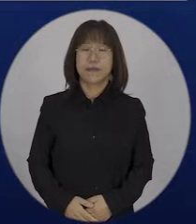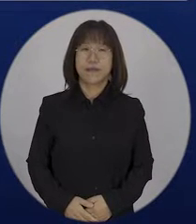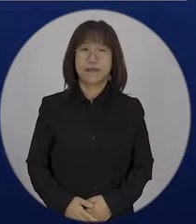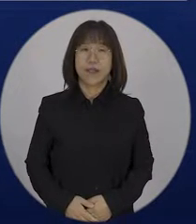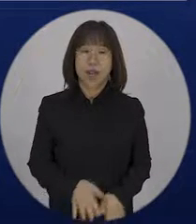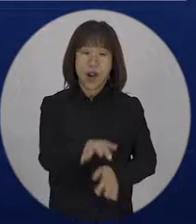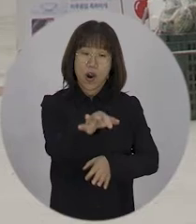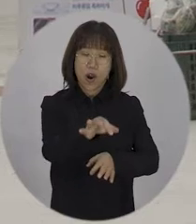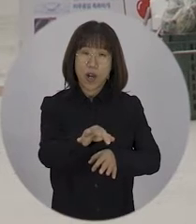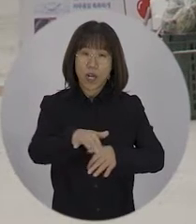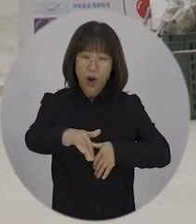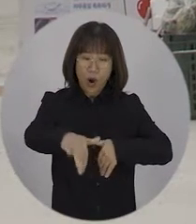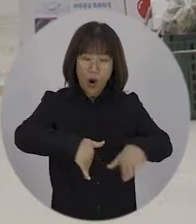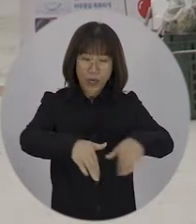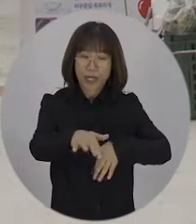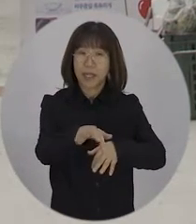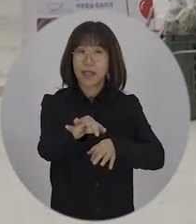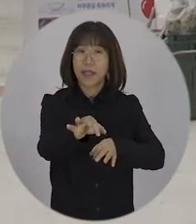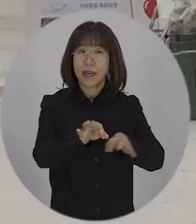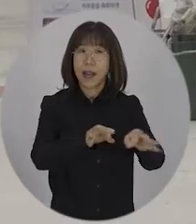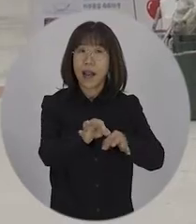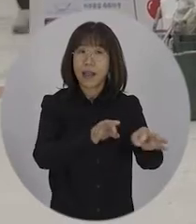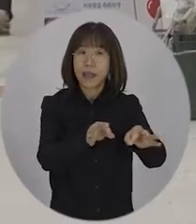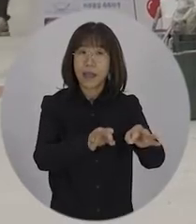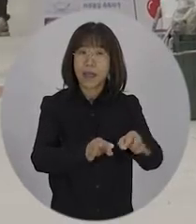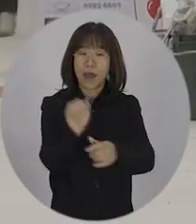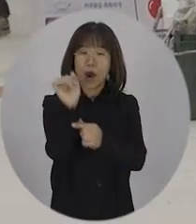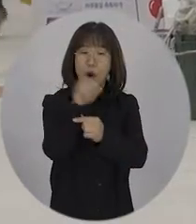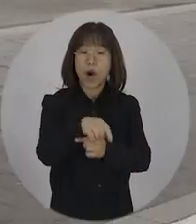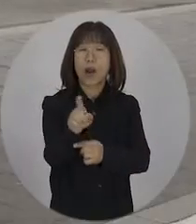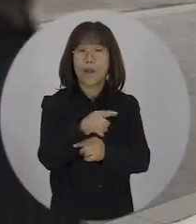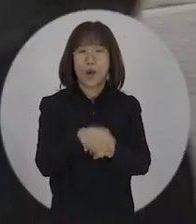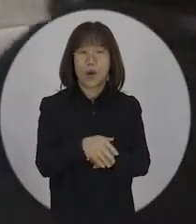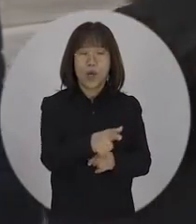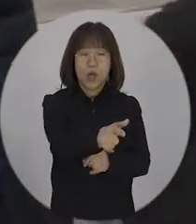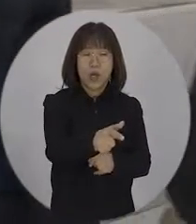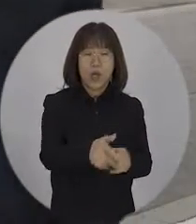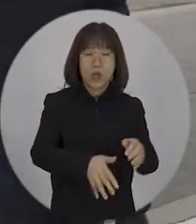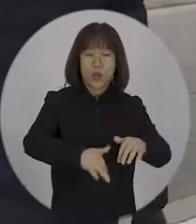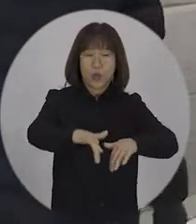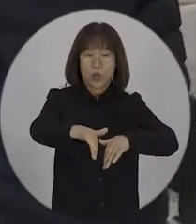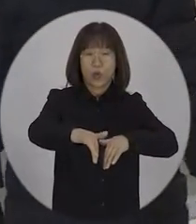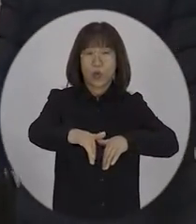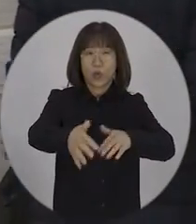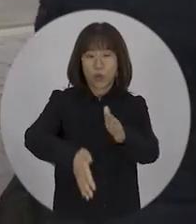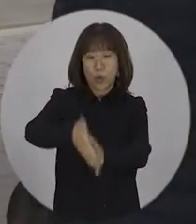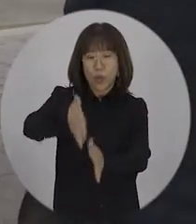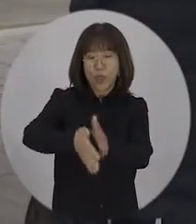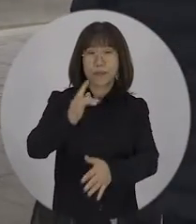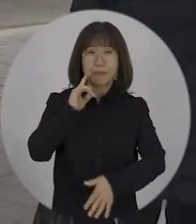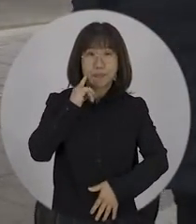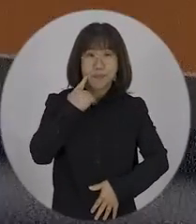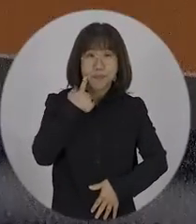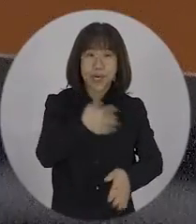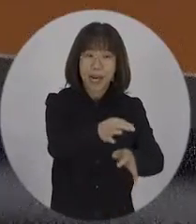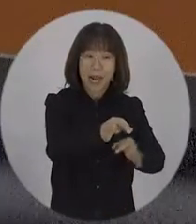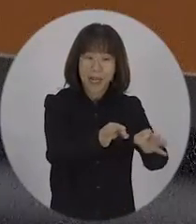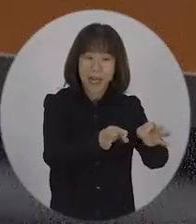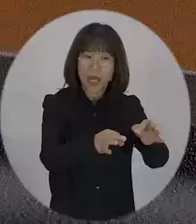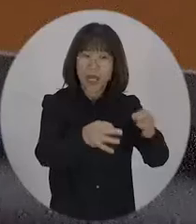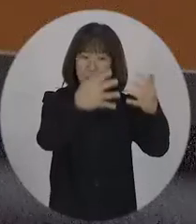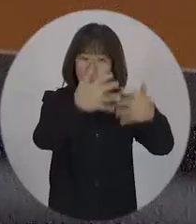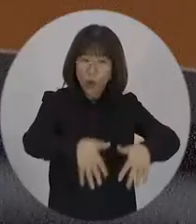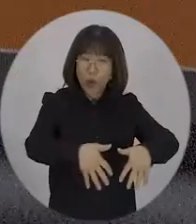들어갑니다 거리가게 허가되는 구민들의 보안관과 도시미관을 해치지 않는 일정 요건을 갖춘